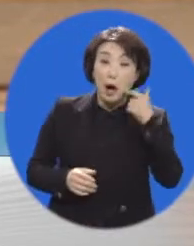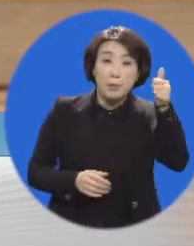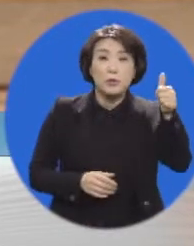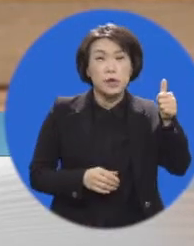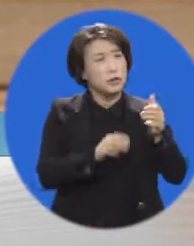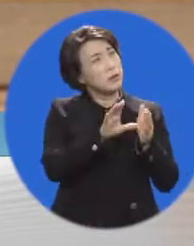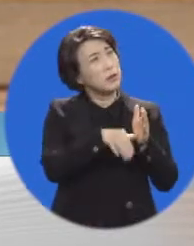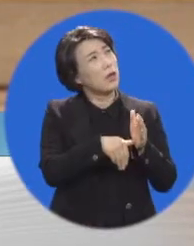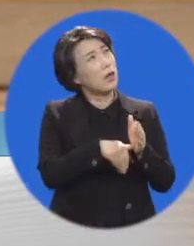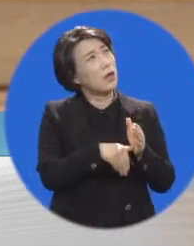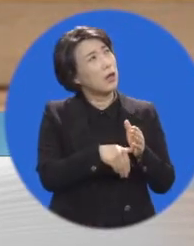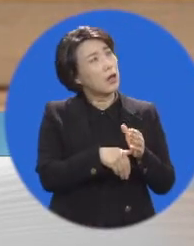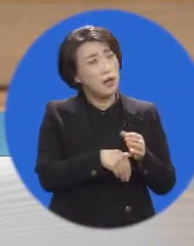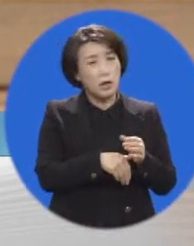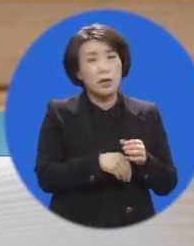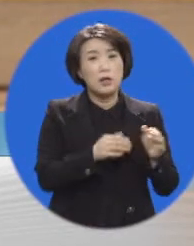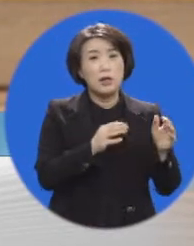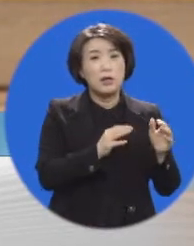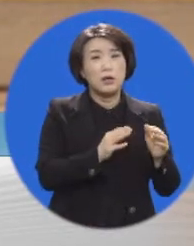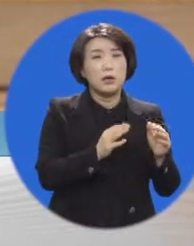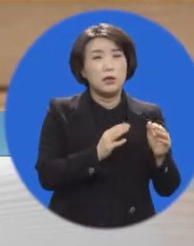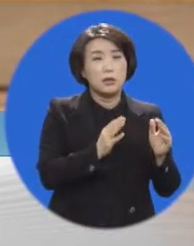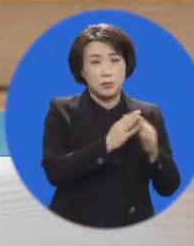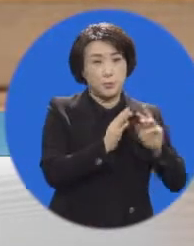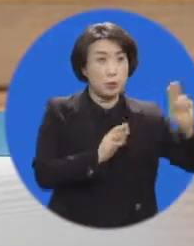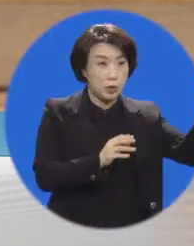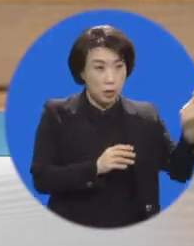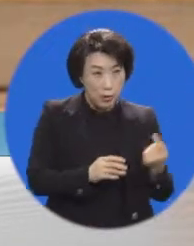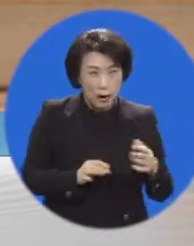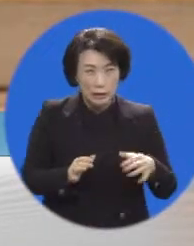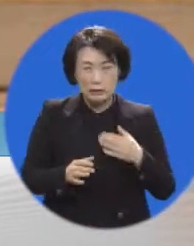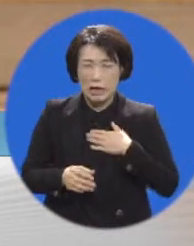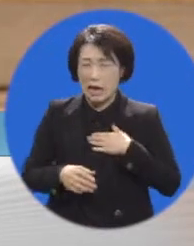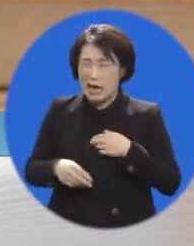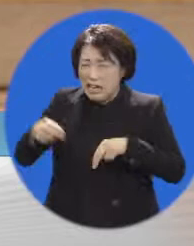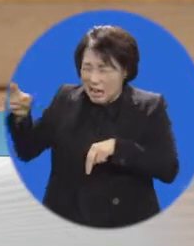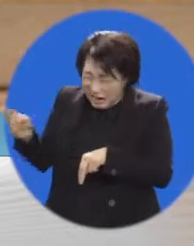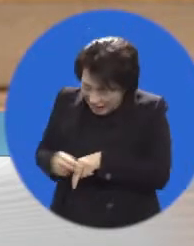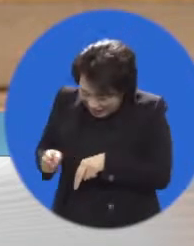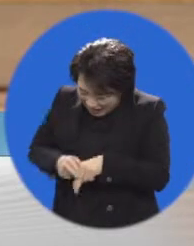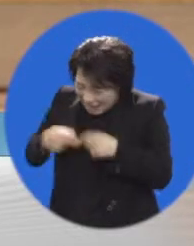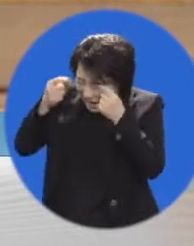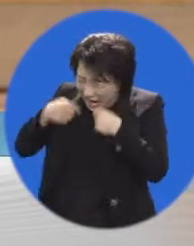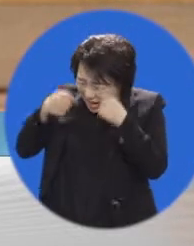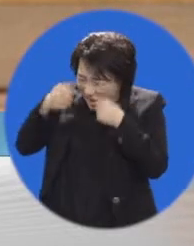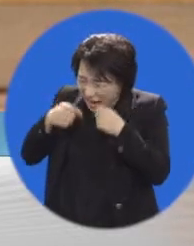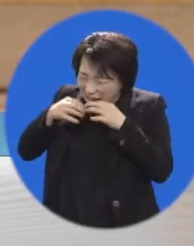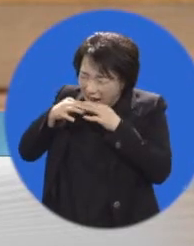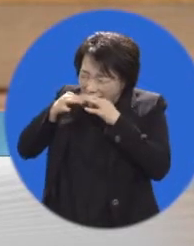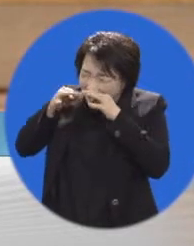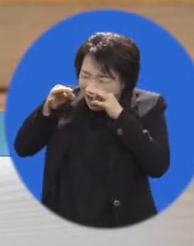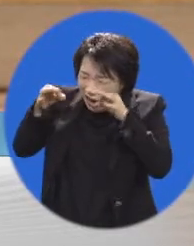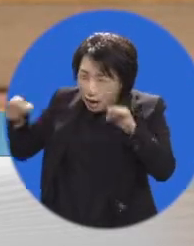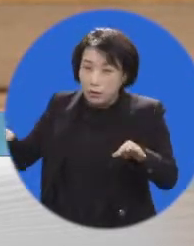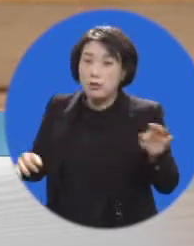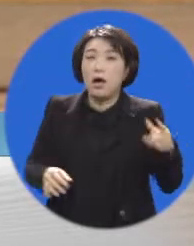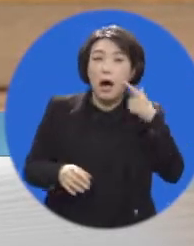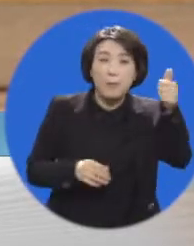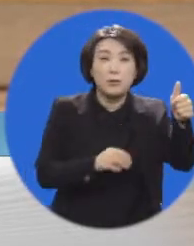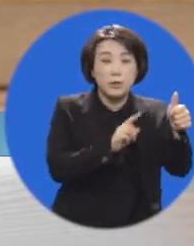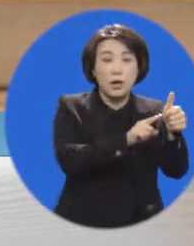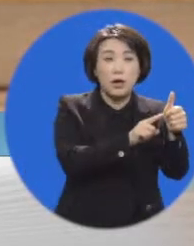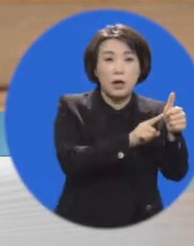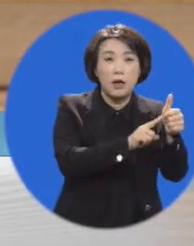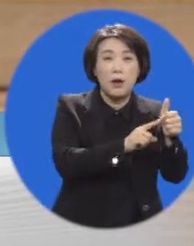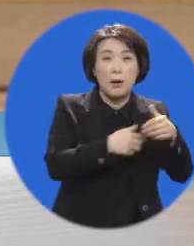그때 밖에서 들으셨어요. 근데 우는 소리가 났어요. 근데 문 안 열으셔요. 밖에서는